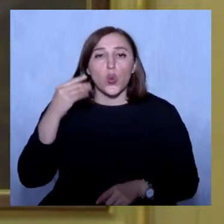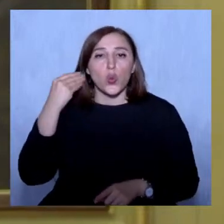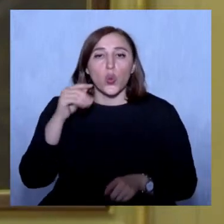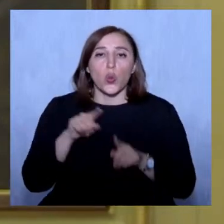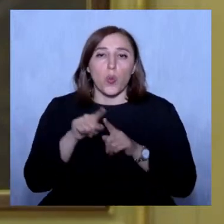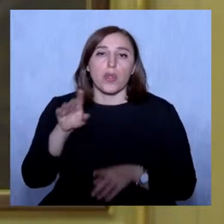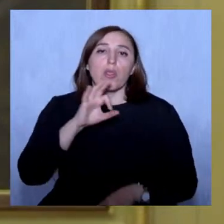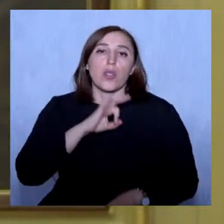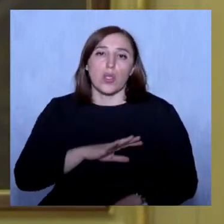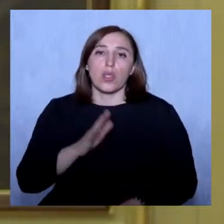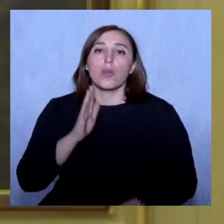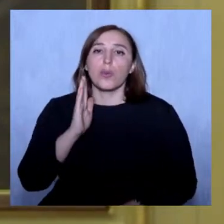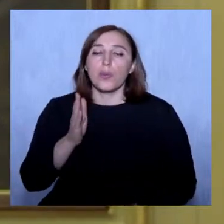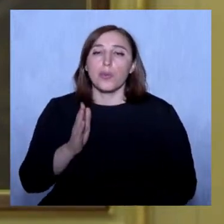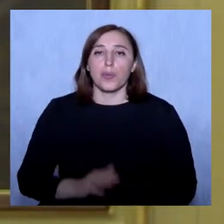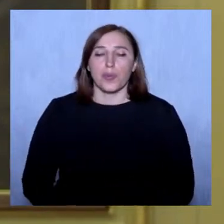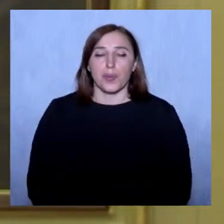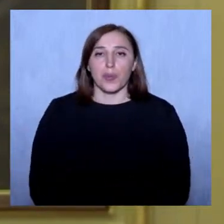ու թուրկյան։